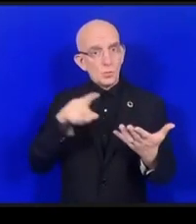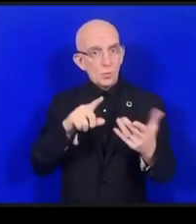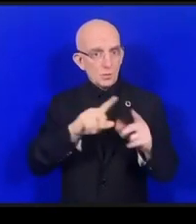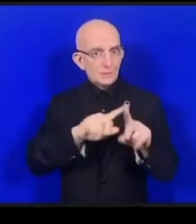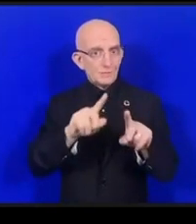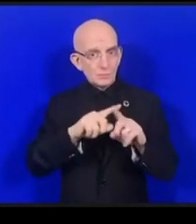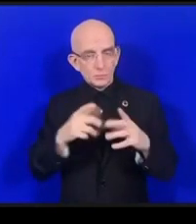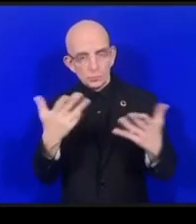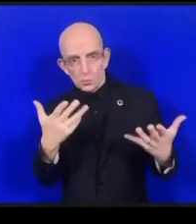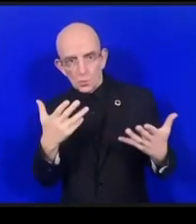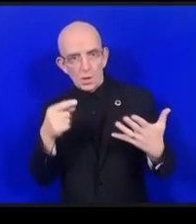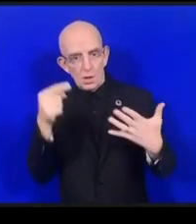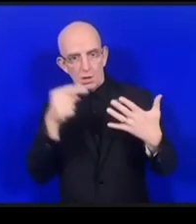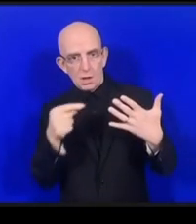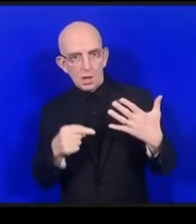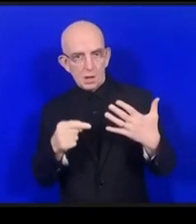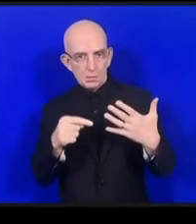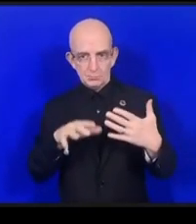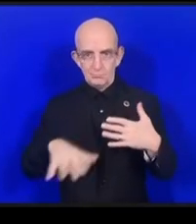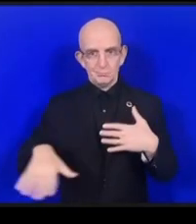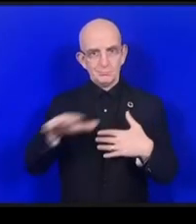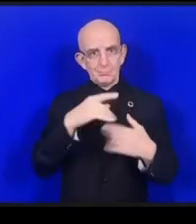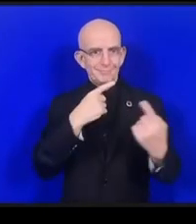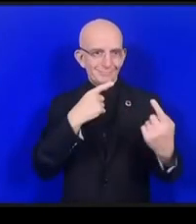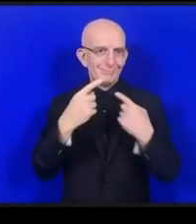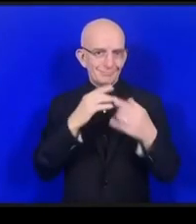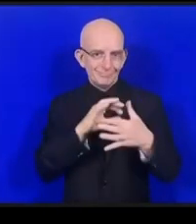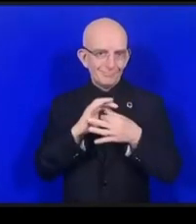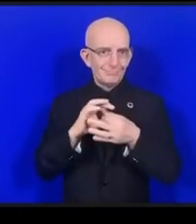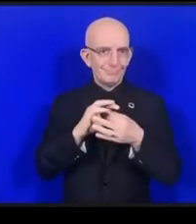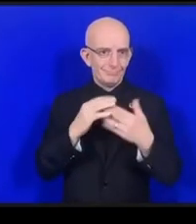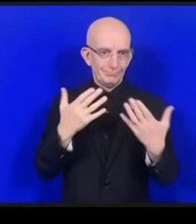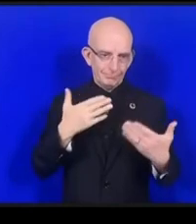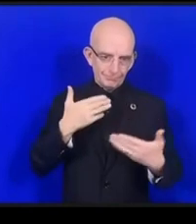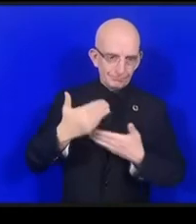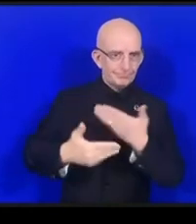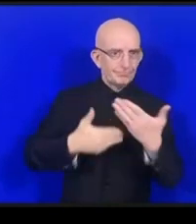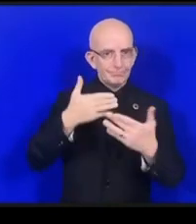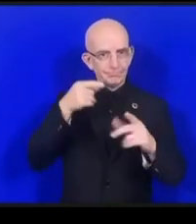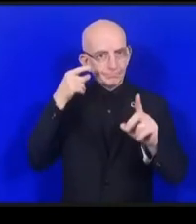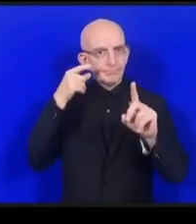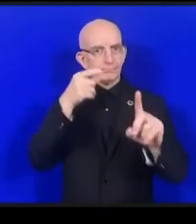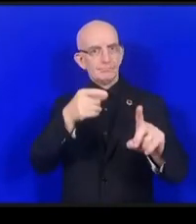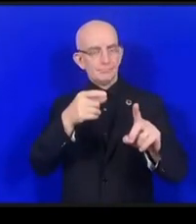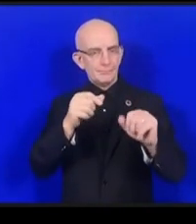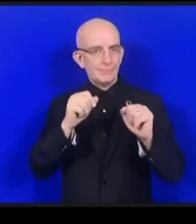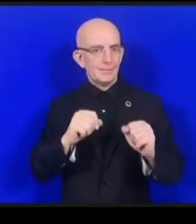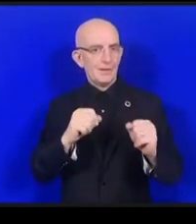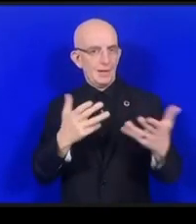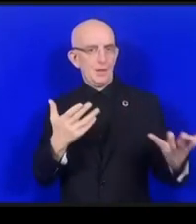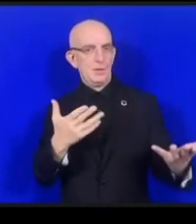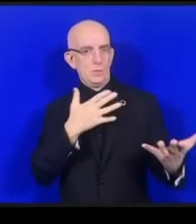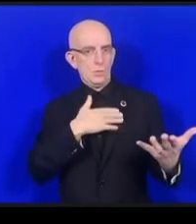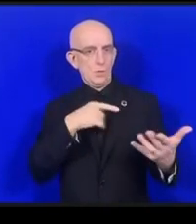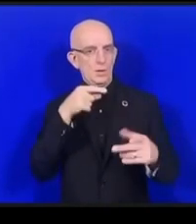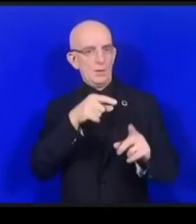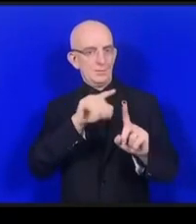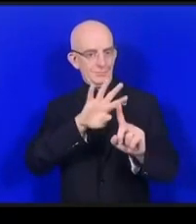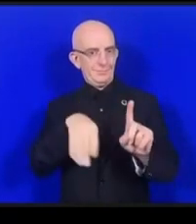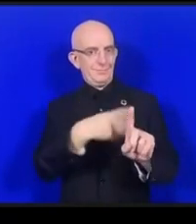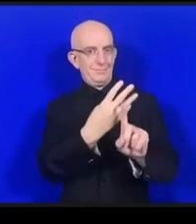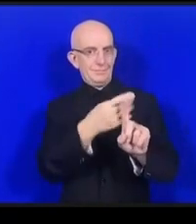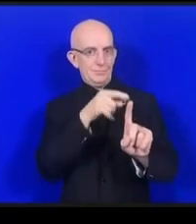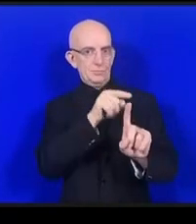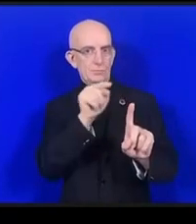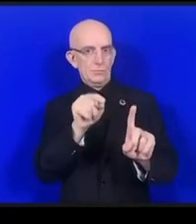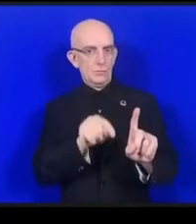вместе преодолеть эти проблемы с тем чтобы мы вместе могли добиться выполнени целий устойчивого развития